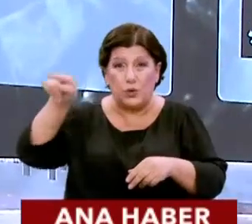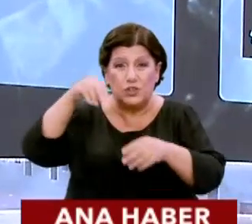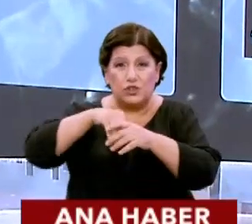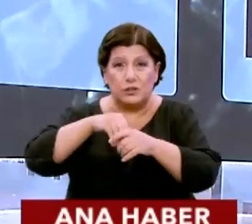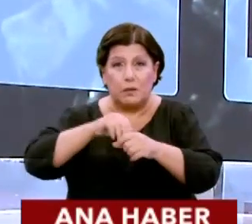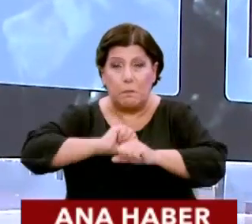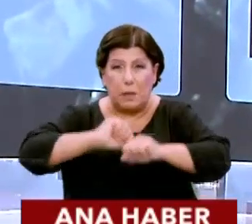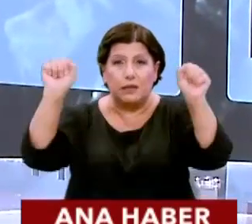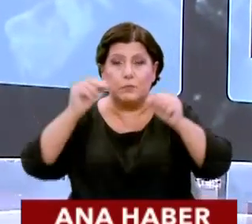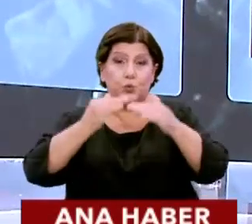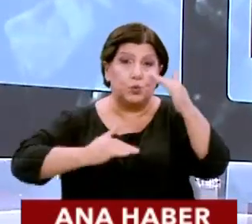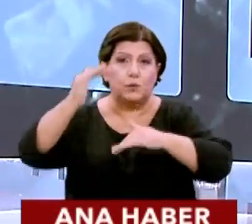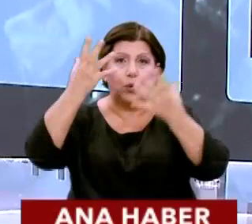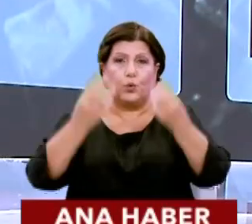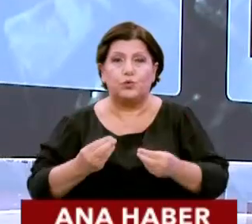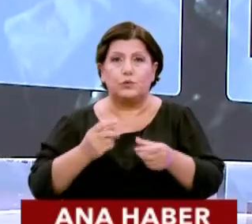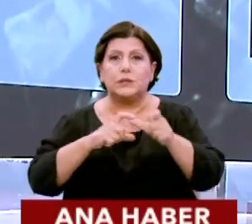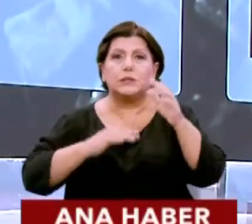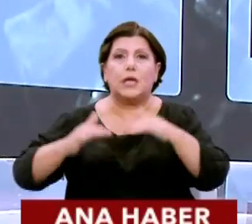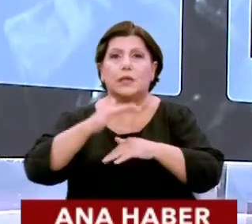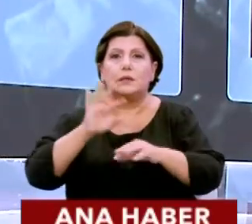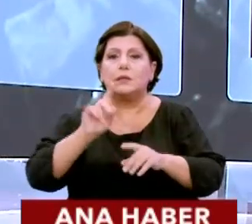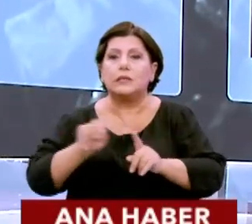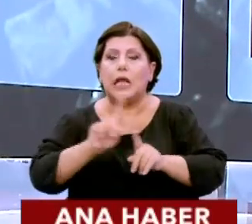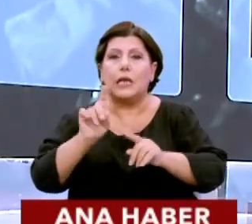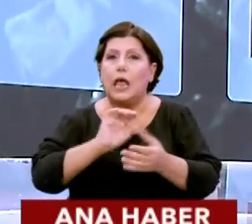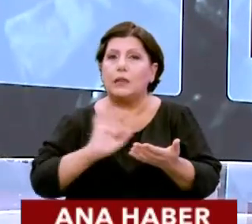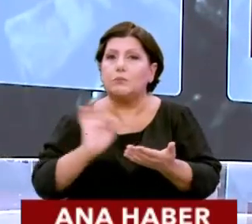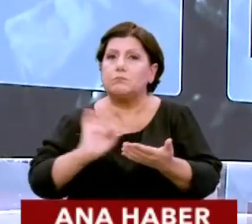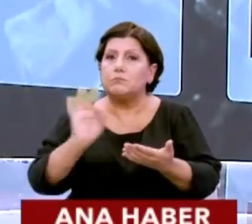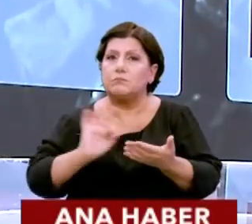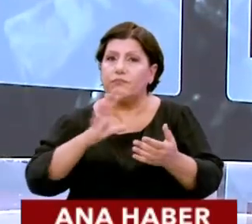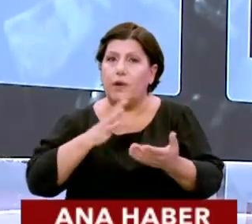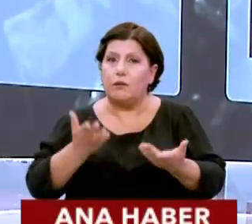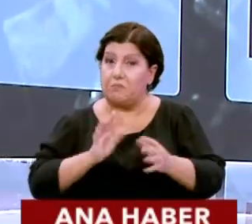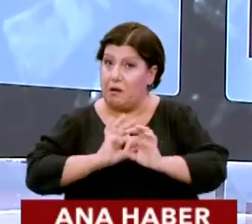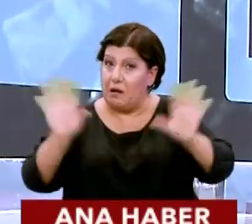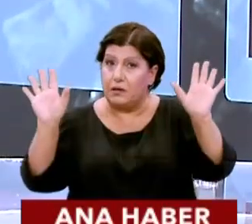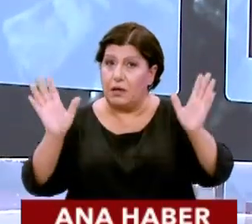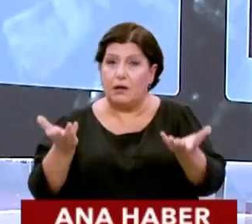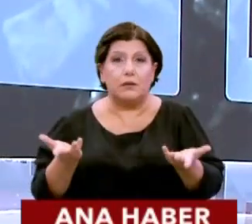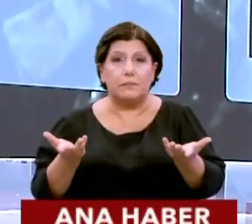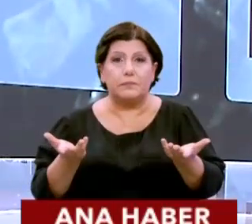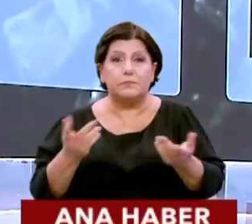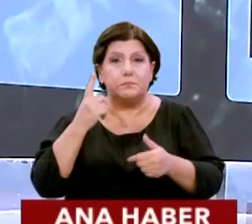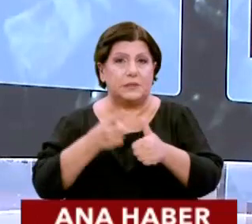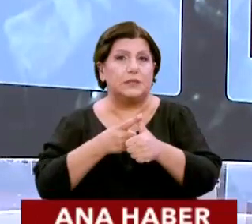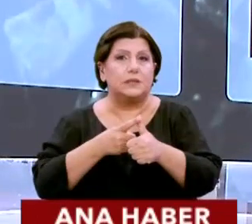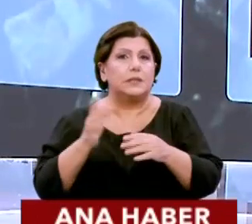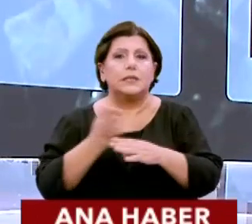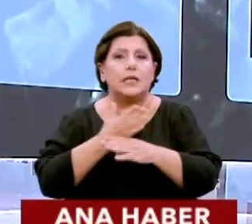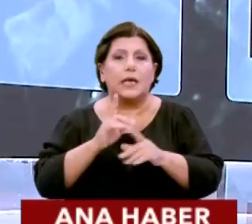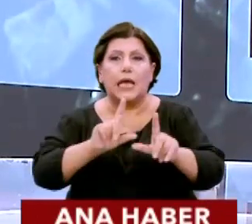patlama ihtimalinin çok yüksek olduğunu sayıştayın denetmenleri yazmış harika Peki bir niye